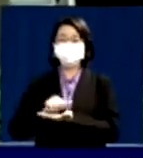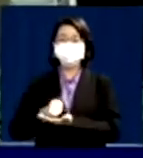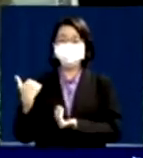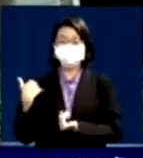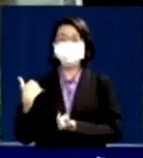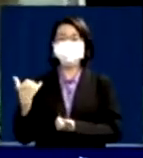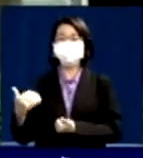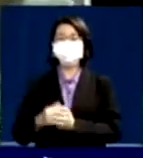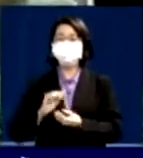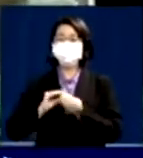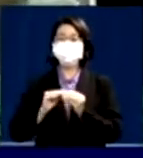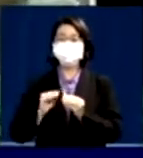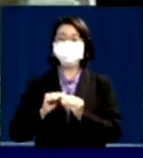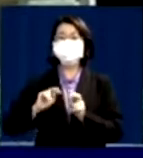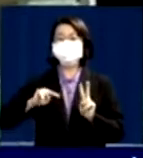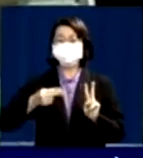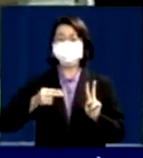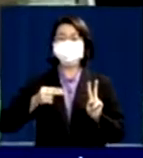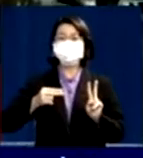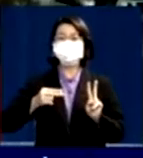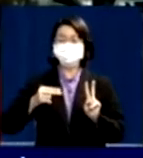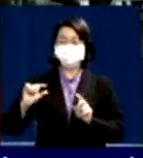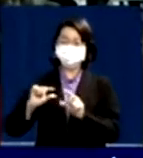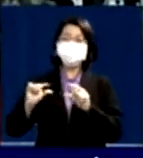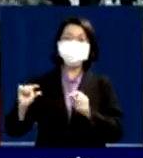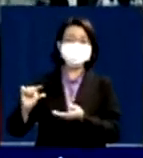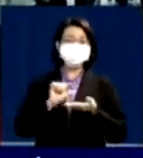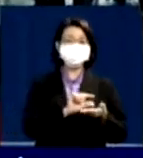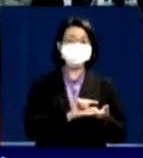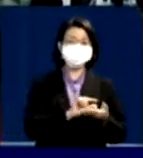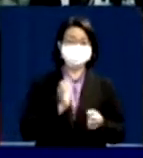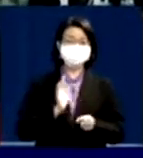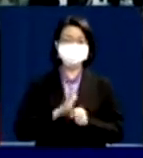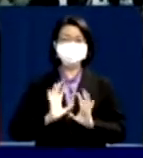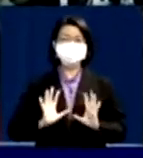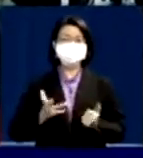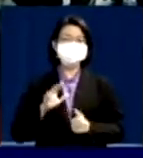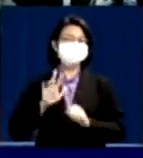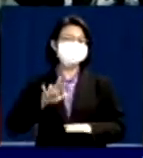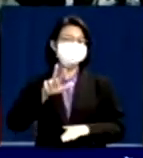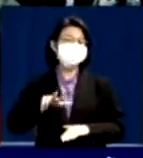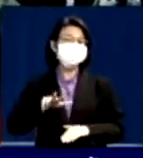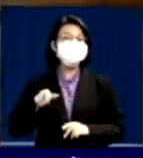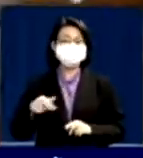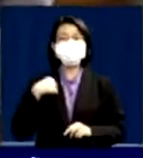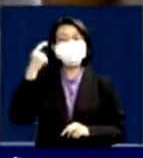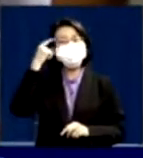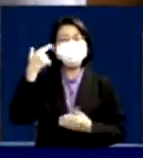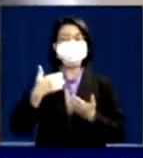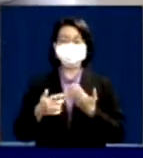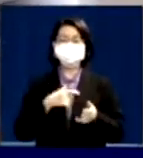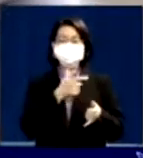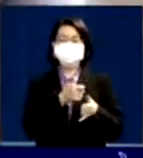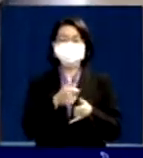ก็แจ้งตัวเลขมาประมาณ 20,000 โดสคิดว่าผู้ที่ลงทะเบียนไว้ในเดือนมิถุนายนน่าจะได้รับการฉีดวัคซีนเกือบทุกคน